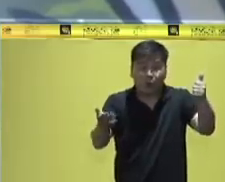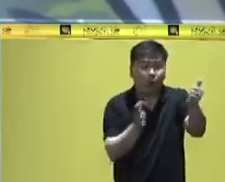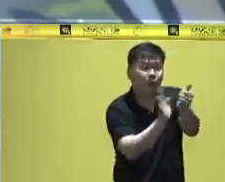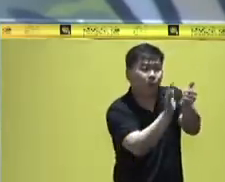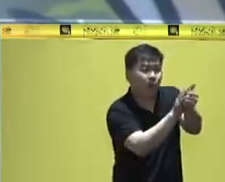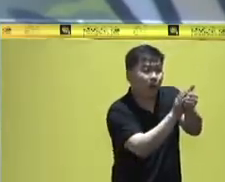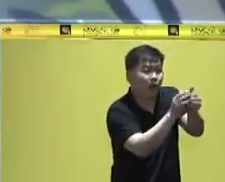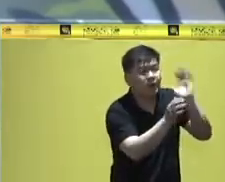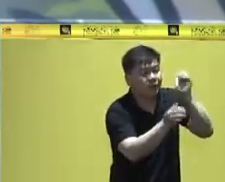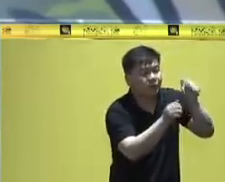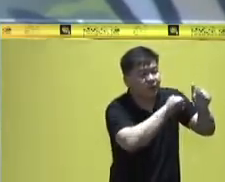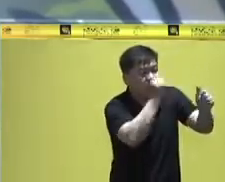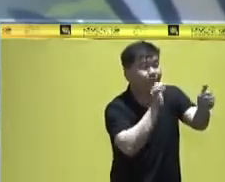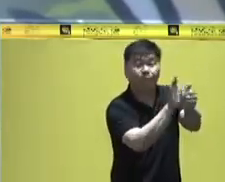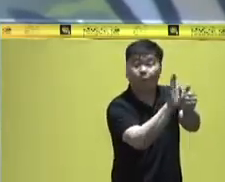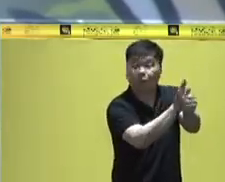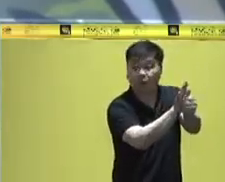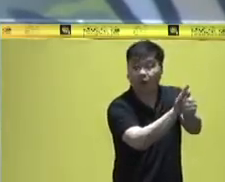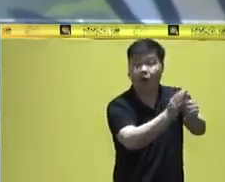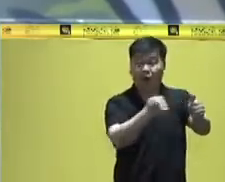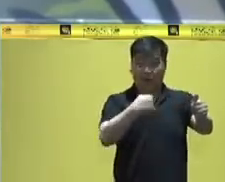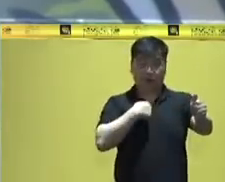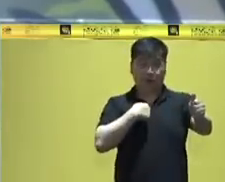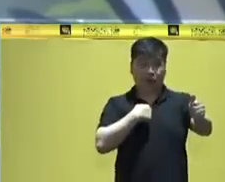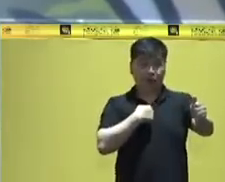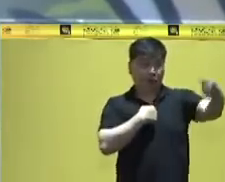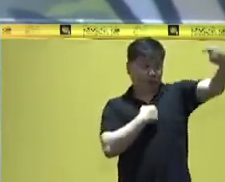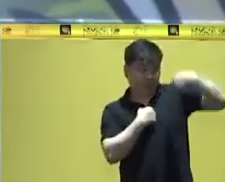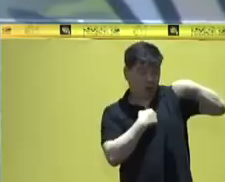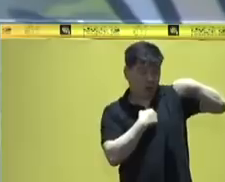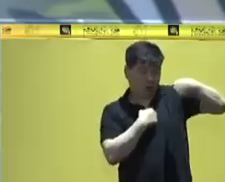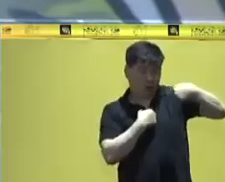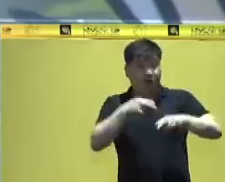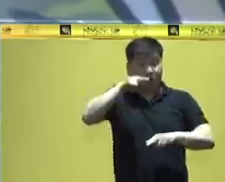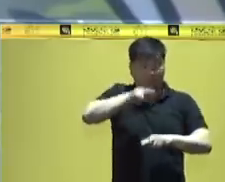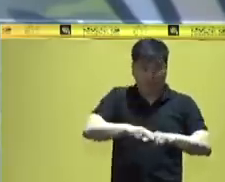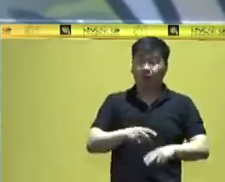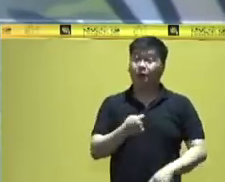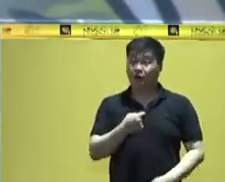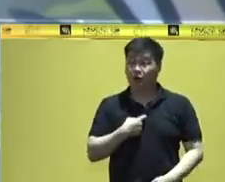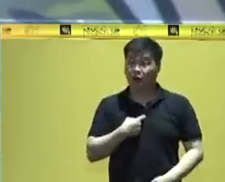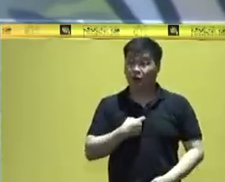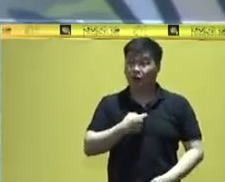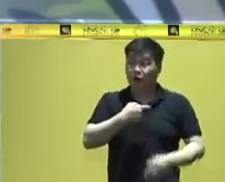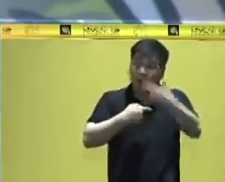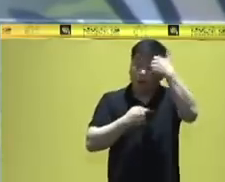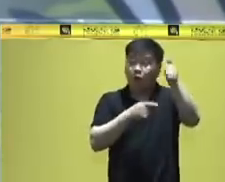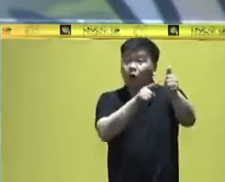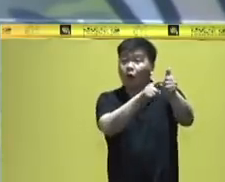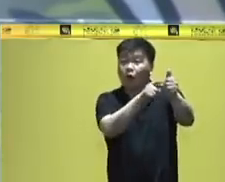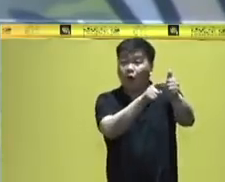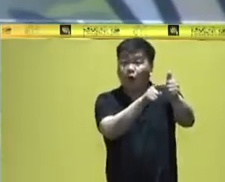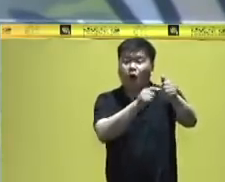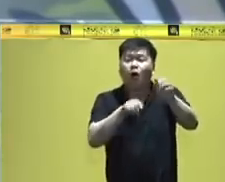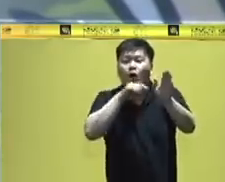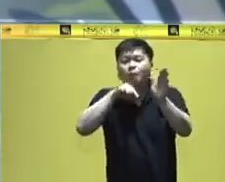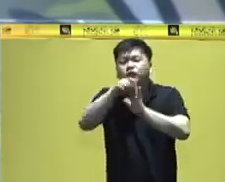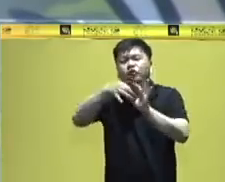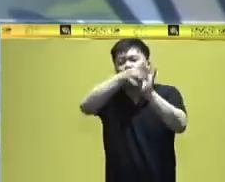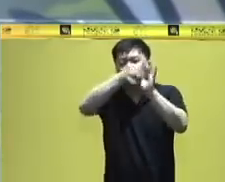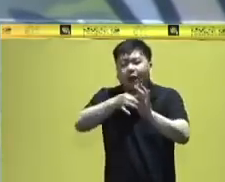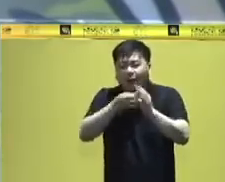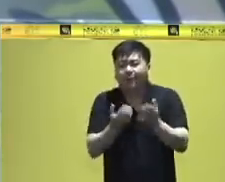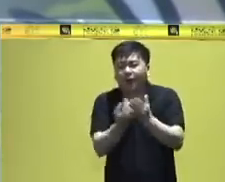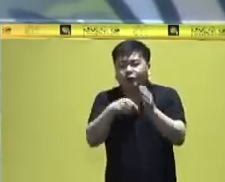사람입니다. 저는 노무현 대통령이 만든 사람입니다. 노무현 대통령이 대북 정책을 위해서 저를 만들었습니다.